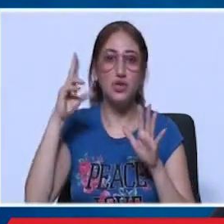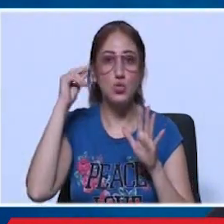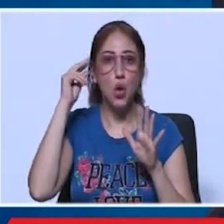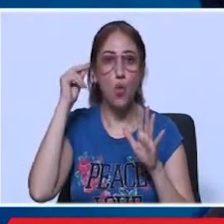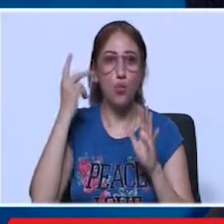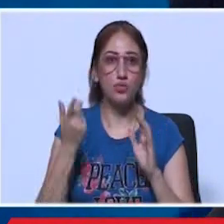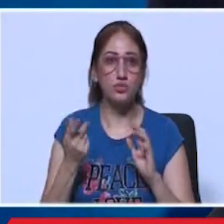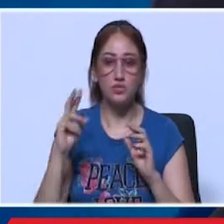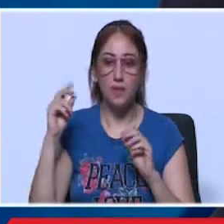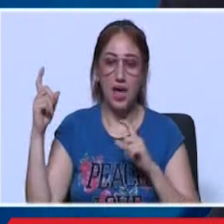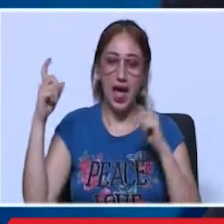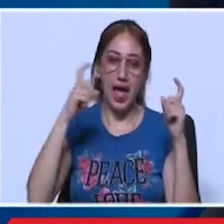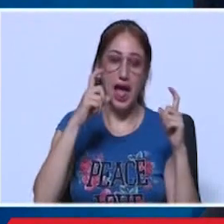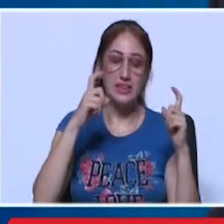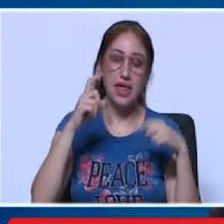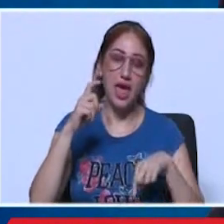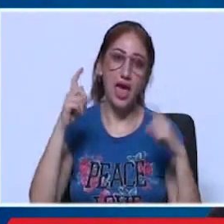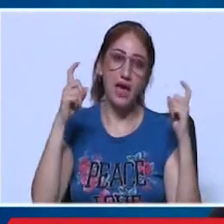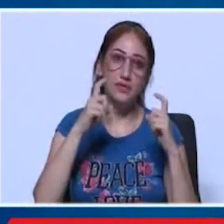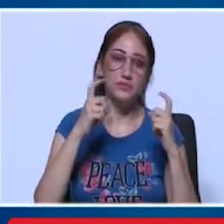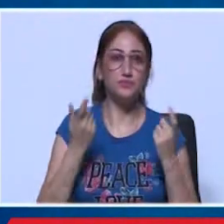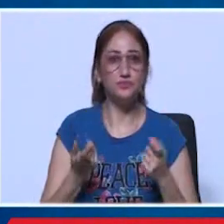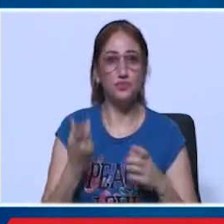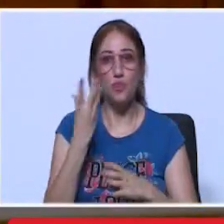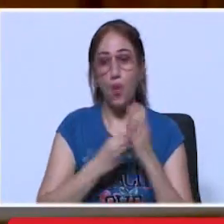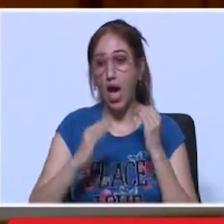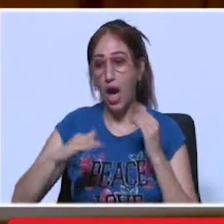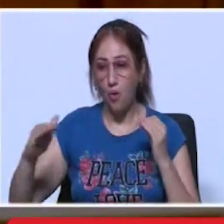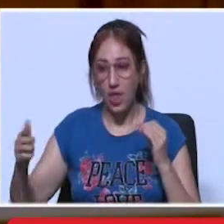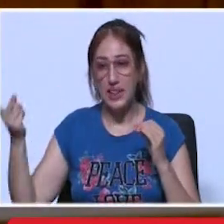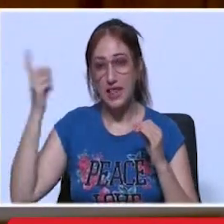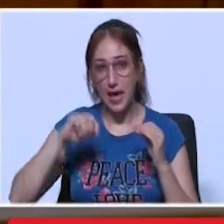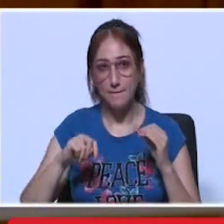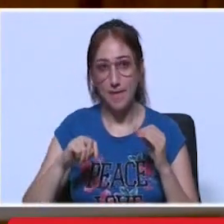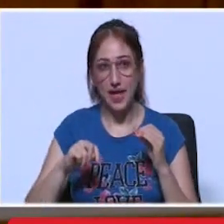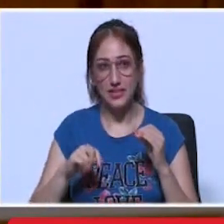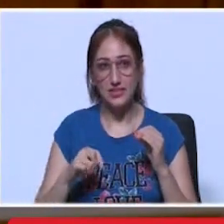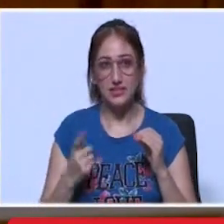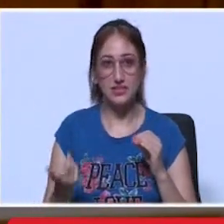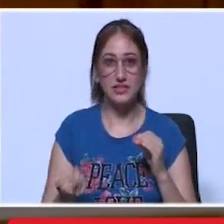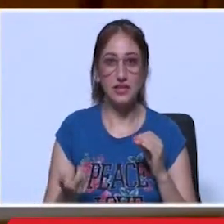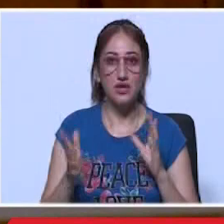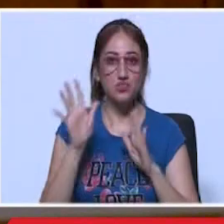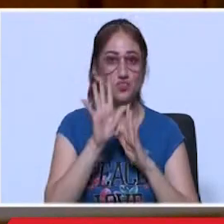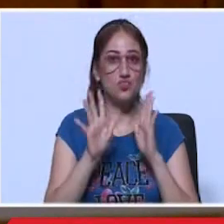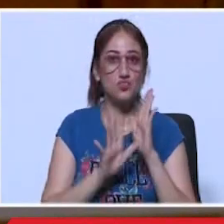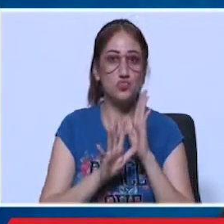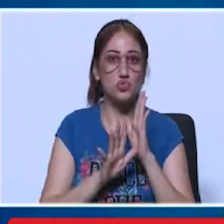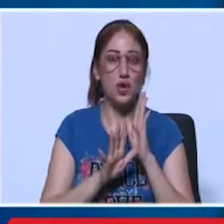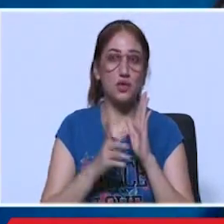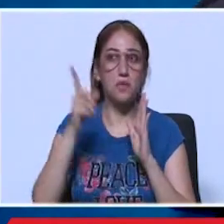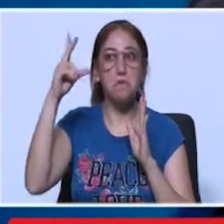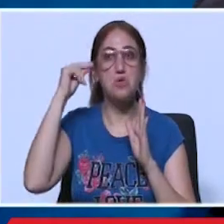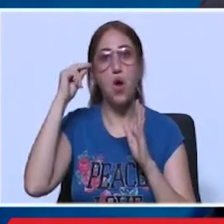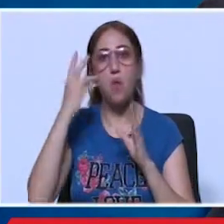اعداء ليك وكمان بيخلفوا اولاد طبقا للشريعه طبعا الشريعه اللي هناك يبقوا هم